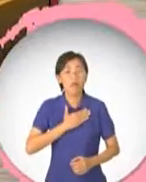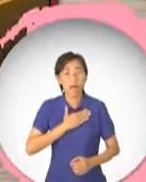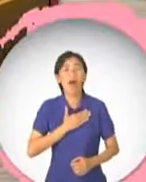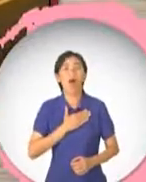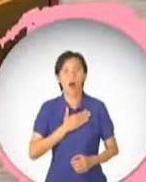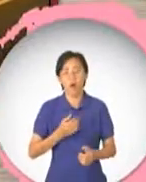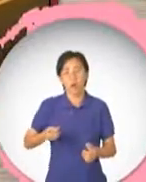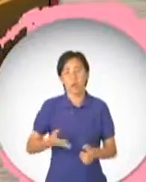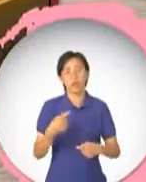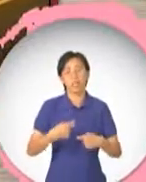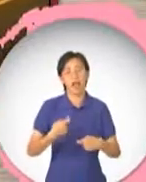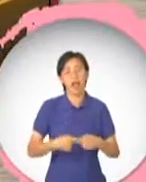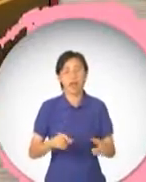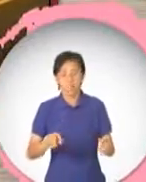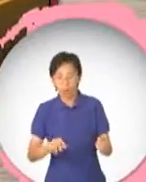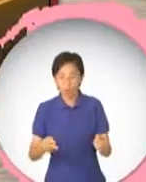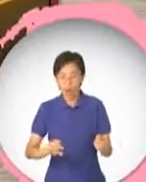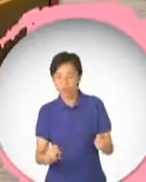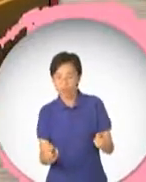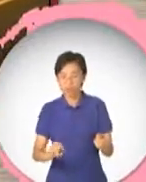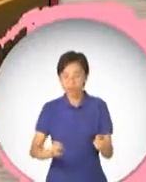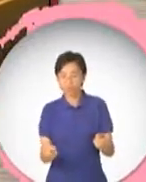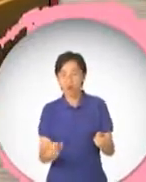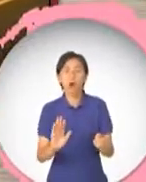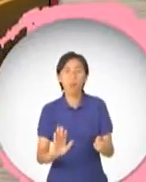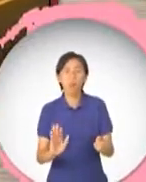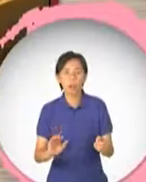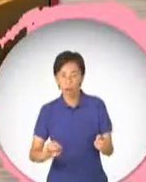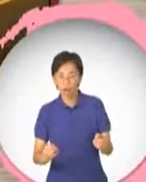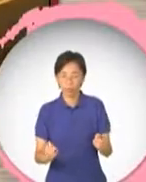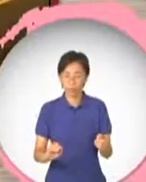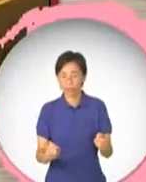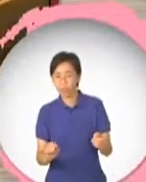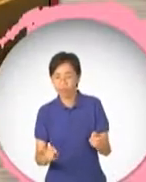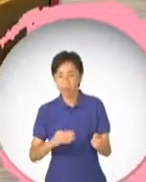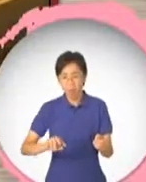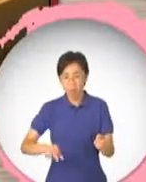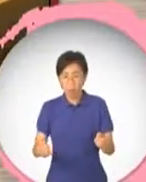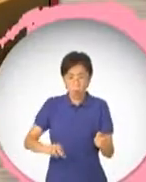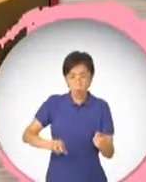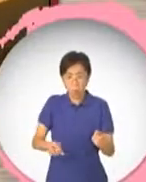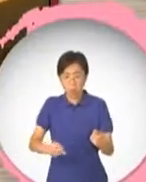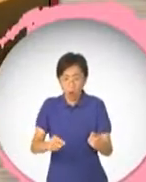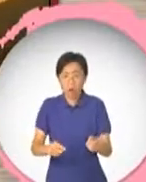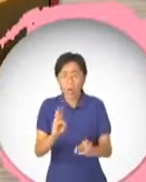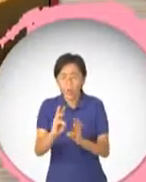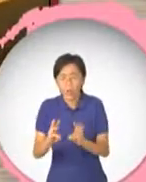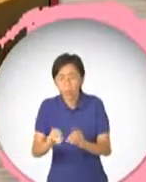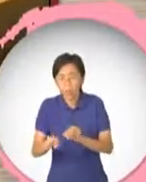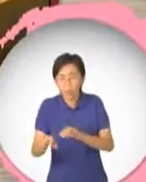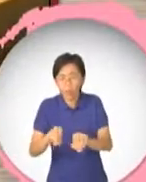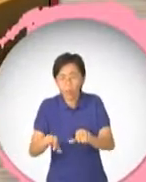ากนะคะนิดนึงเวลาเรากลิ้งอะค่ะกลิ้งเบาๆนะคะเพราะว่าเกล็ดขนมปังบางทีเราคลุกไปแล้วมันจะมีเกล็ดเล็กๆมันอาจจะร่วงลงไป